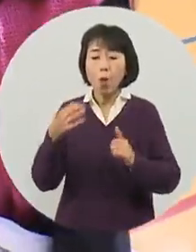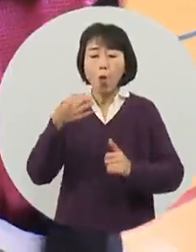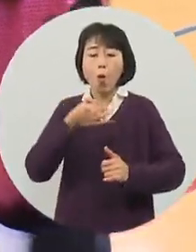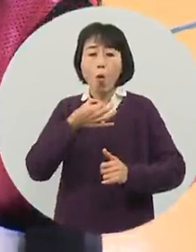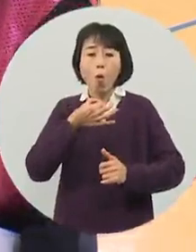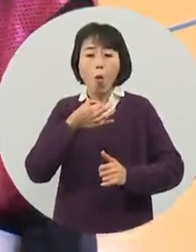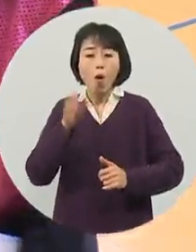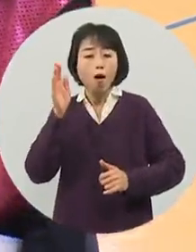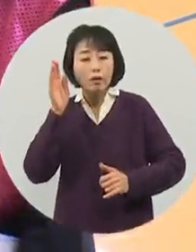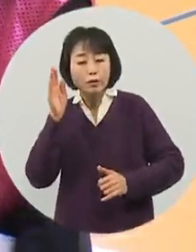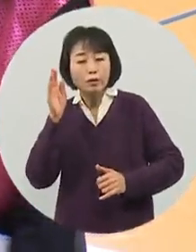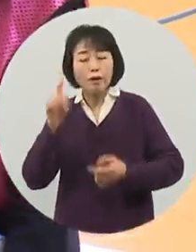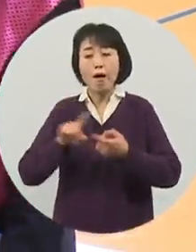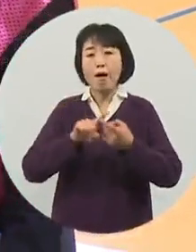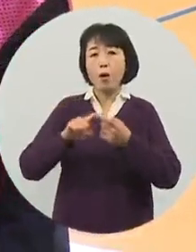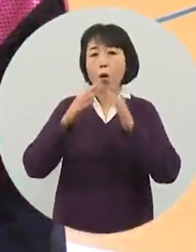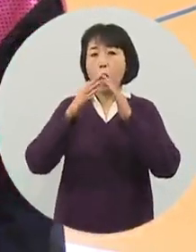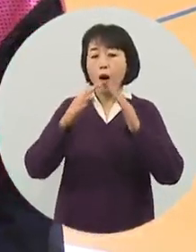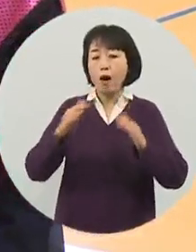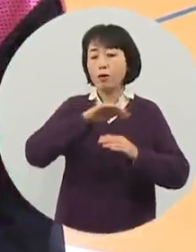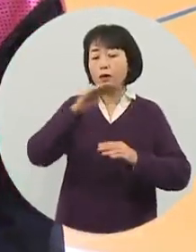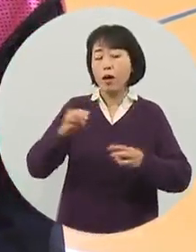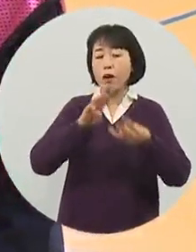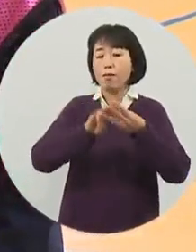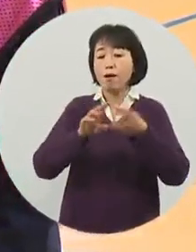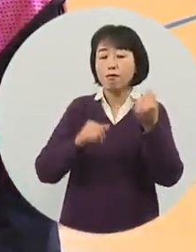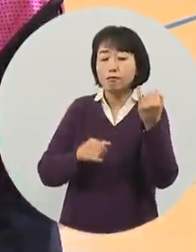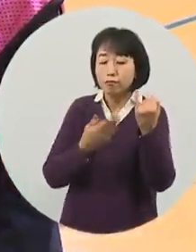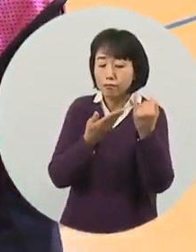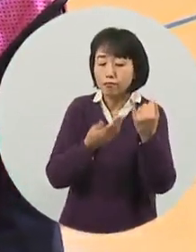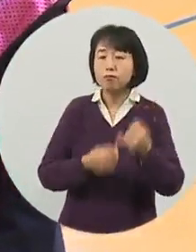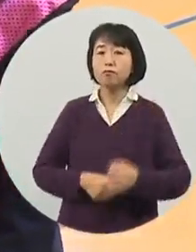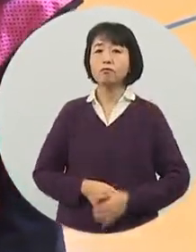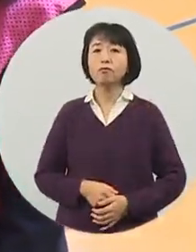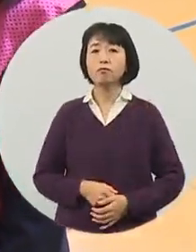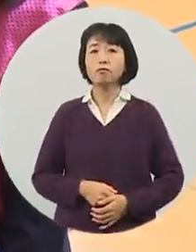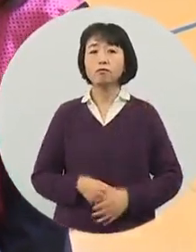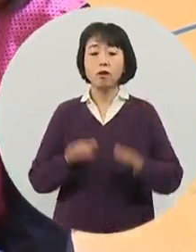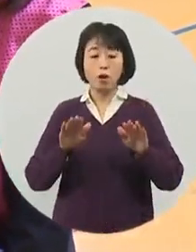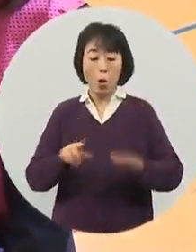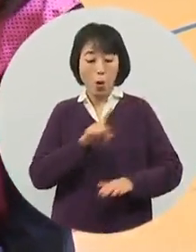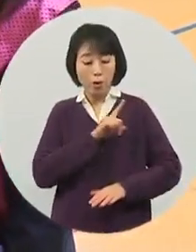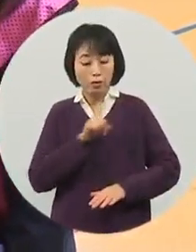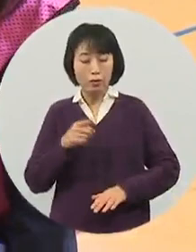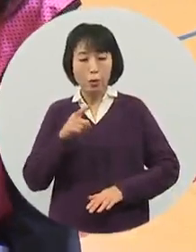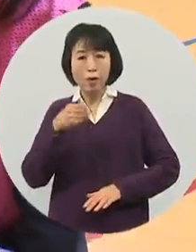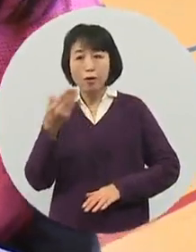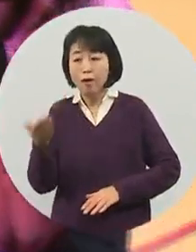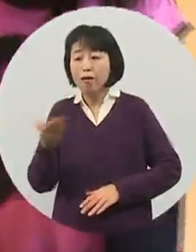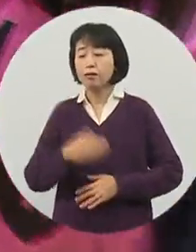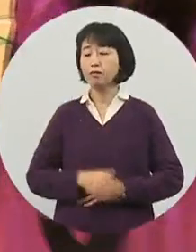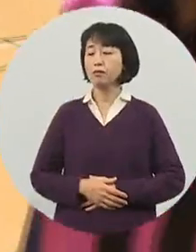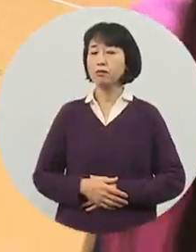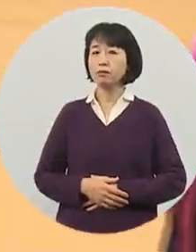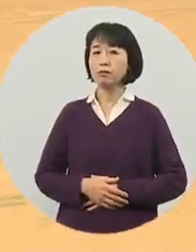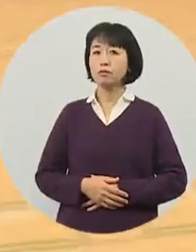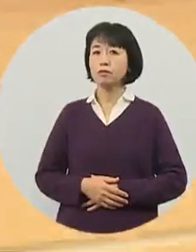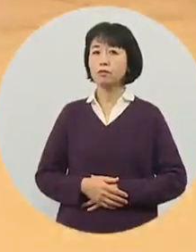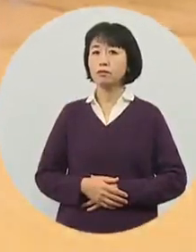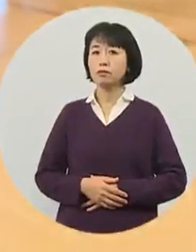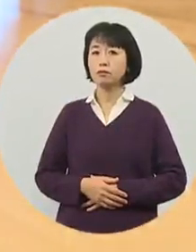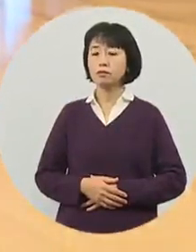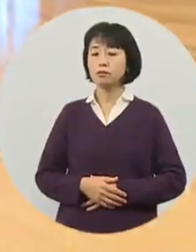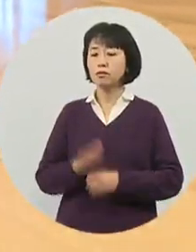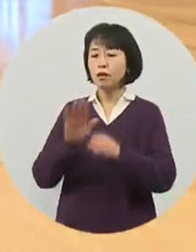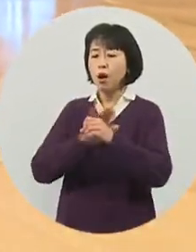市ローリングバレーボール協会の山田さんは、 今日1日いかがでしたか。 このコ